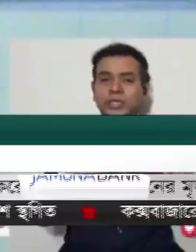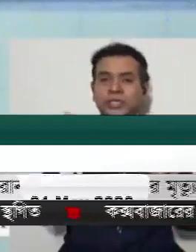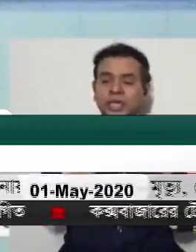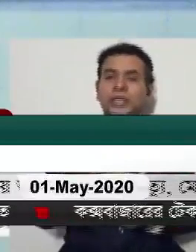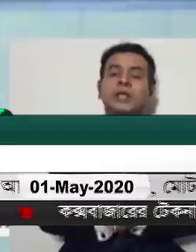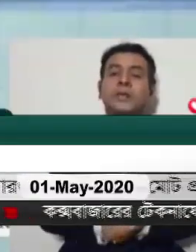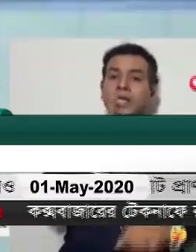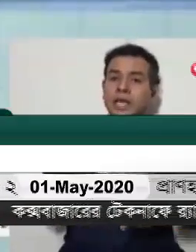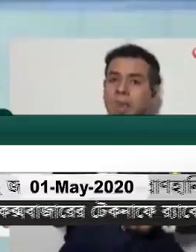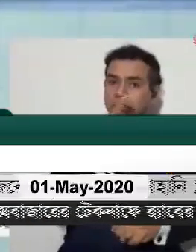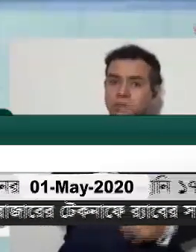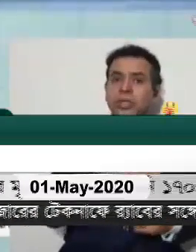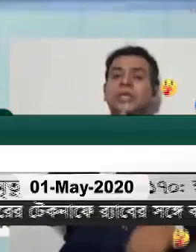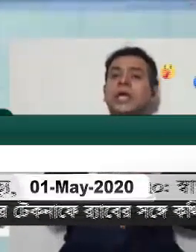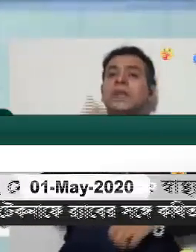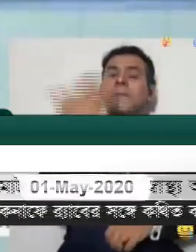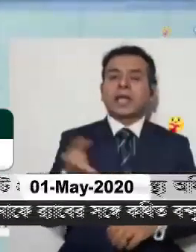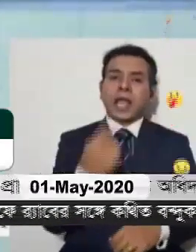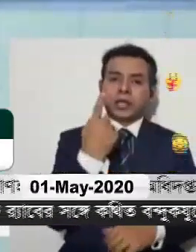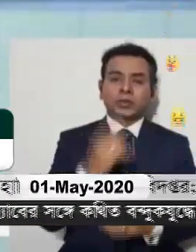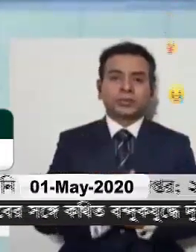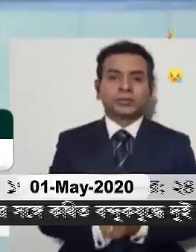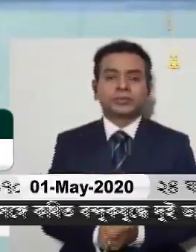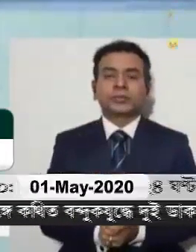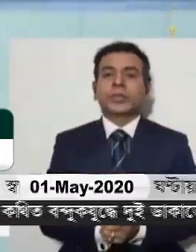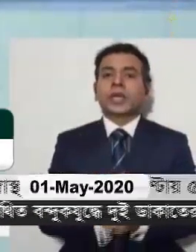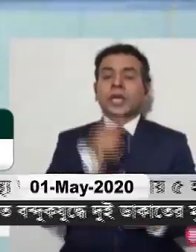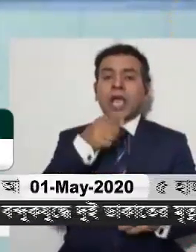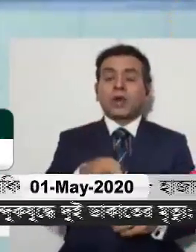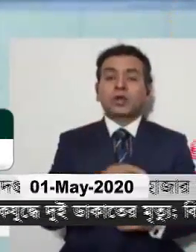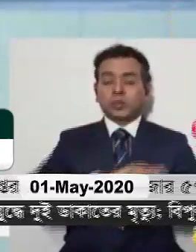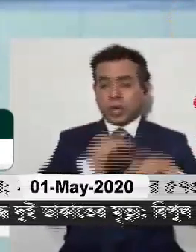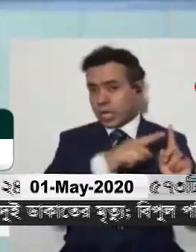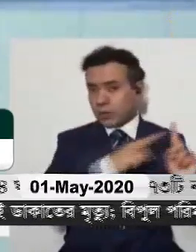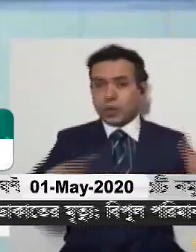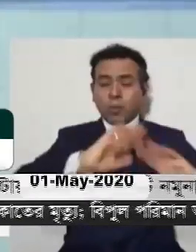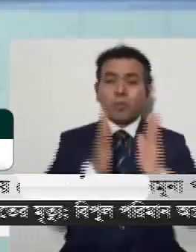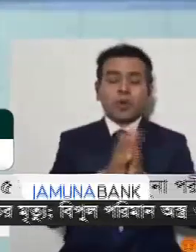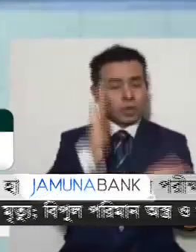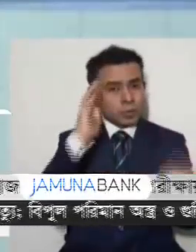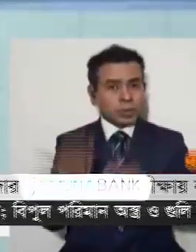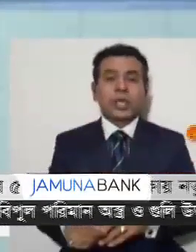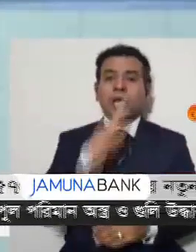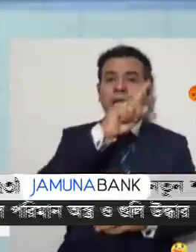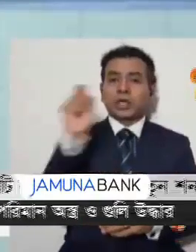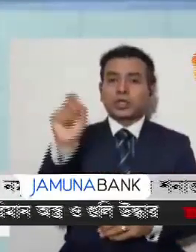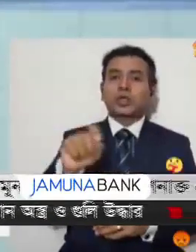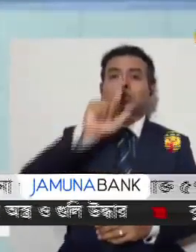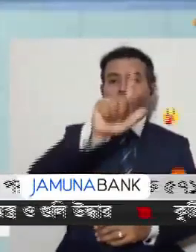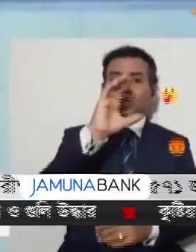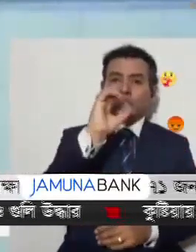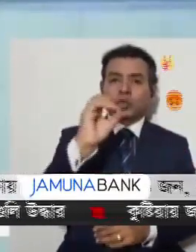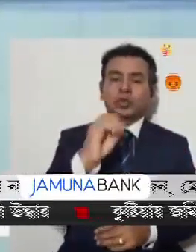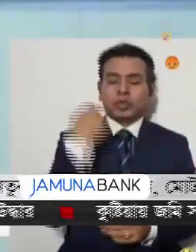এবং আমাদের তাহলে সর্বমোট মৃত্যু দাঁড়ালো 170 জন গত 24 ঘন্টায় সুস্থ